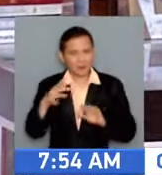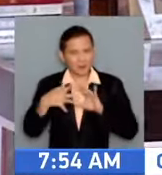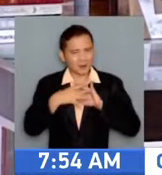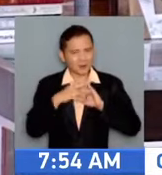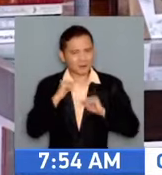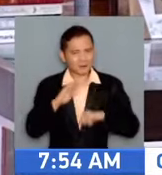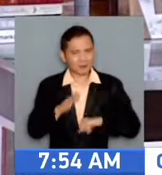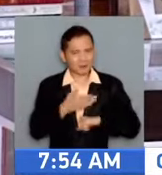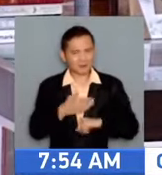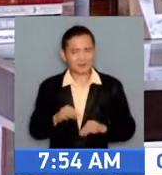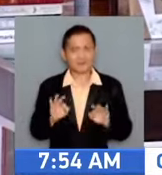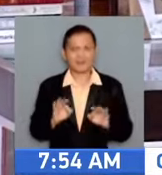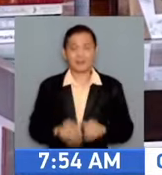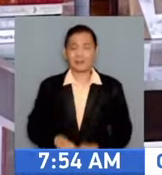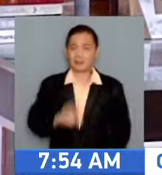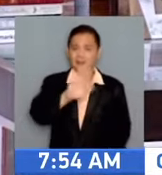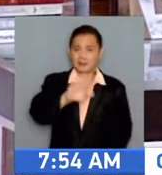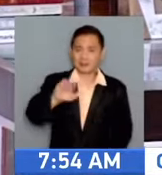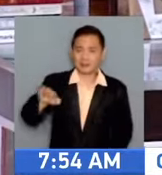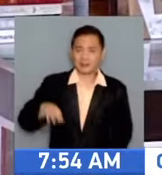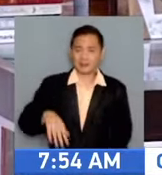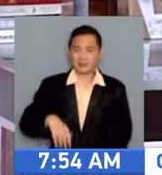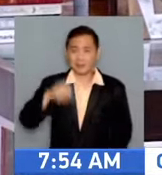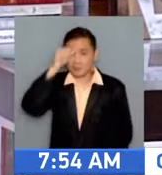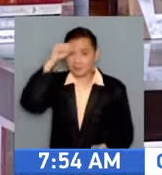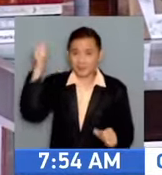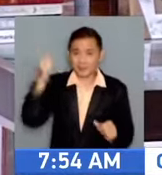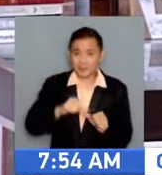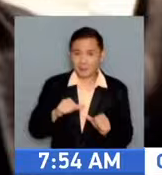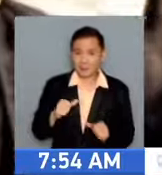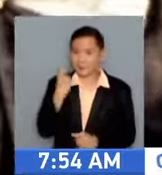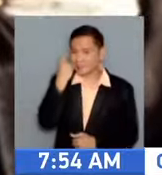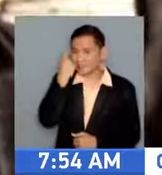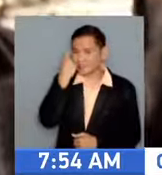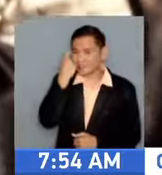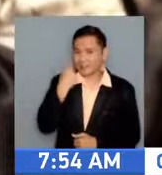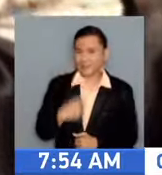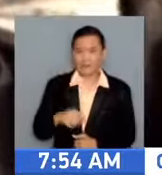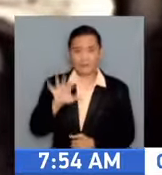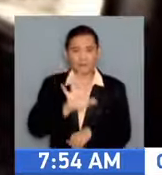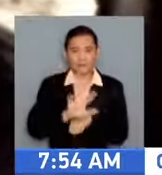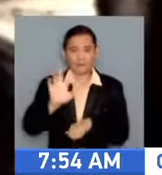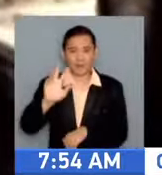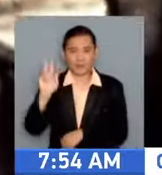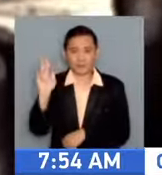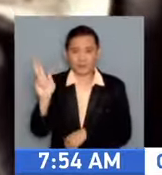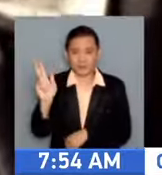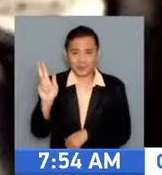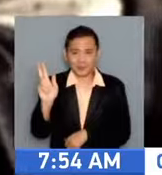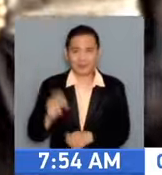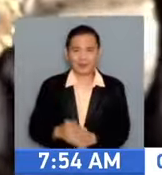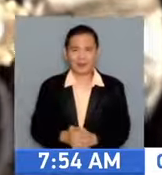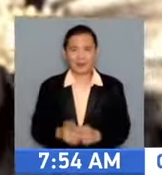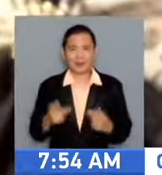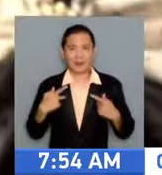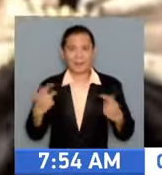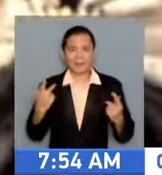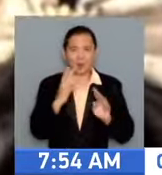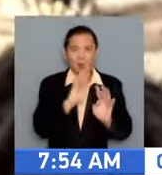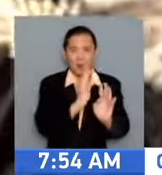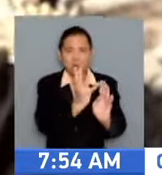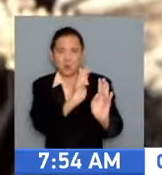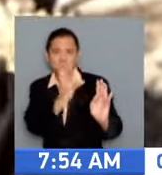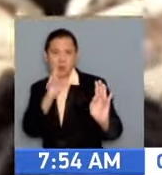naman, Kaloy. Simula nung nagsimula tayo kanina, 5:30 ha? Hindi na uubos ang pila sa trending pares ni